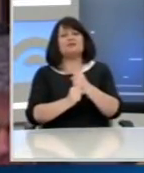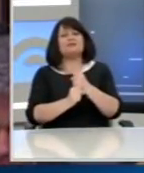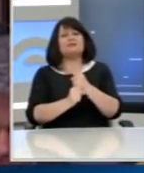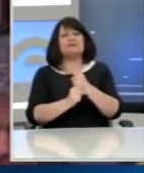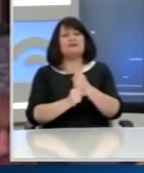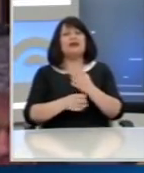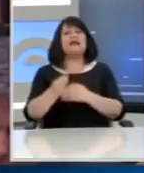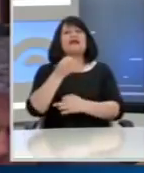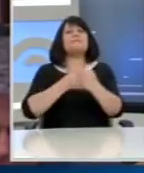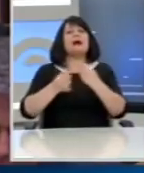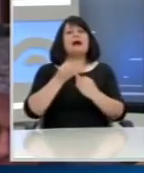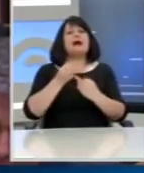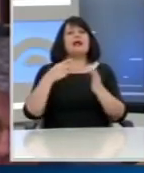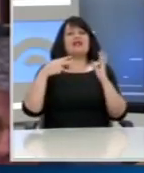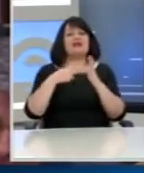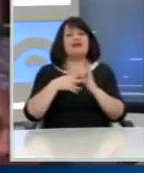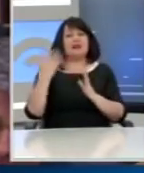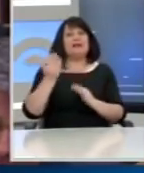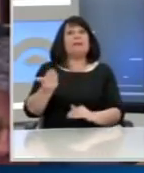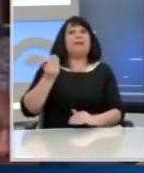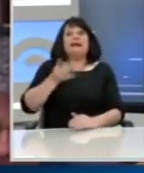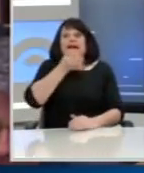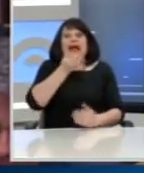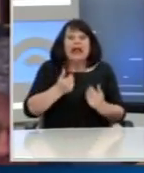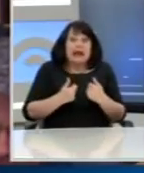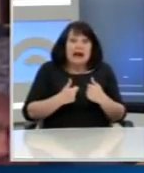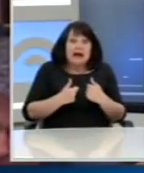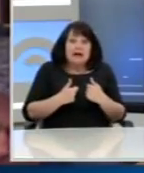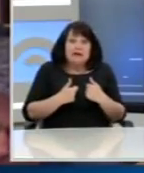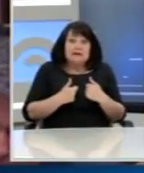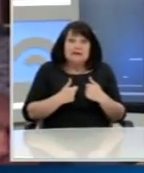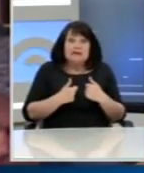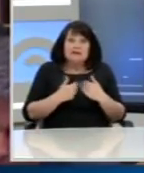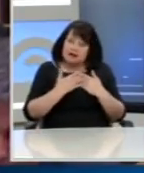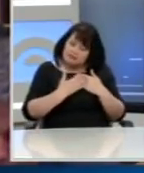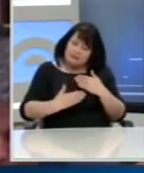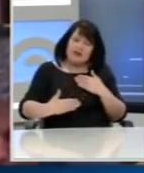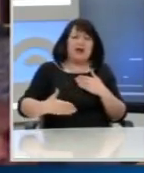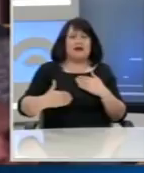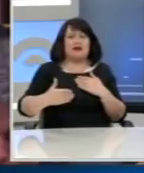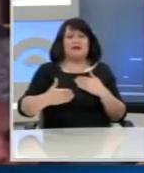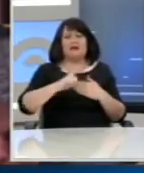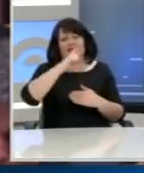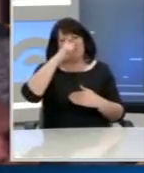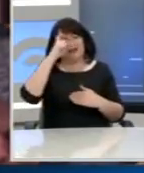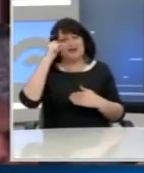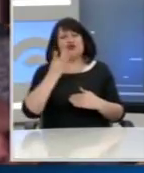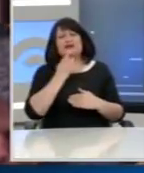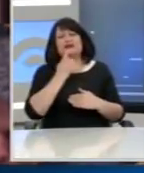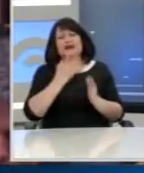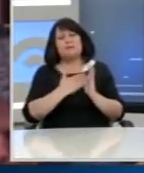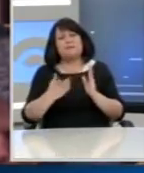μου πριν το 2015 και δηλώσεις μου κατά τη διάρκεια της δύσκολης και σκληρής περίοδου